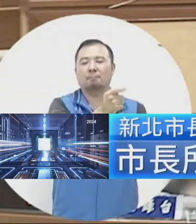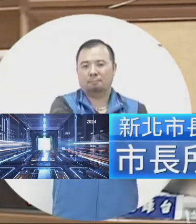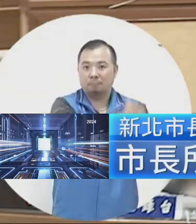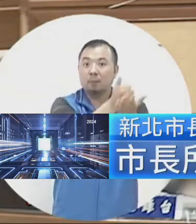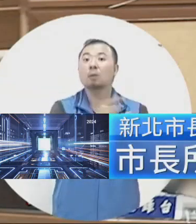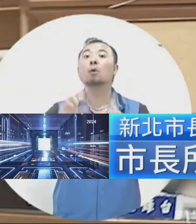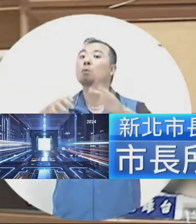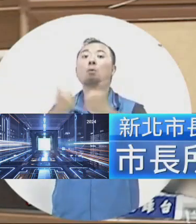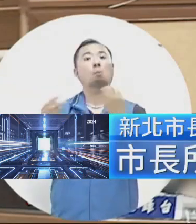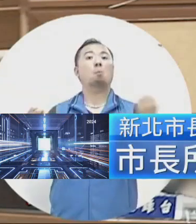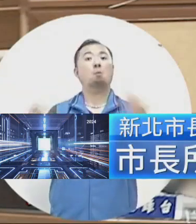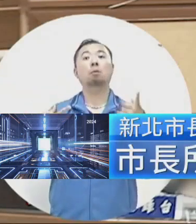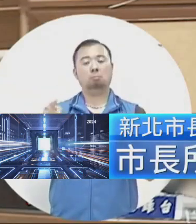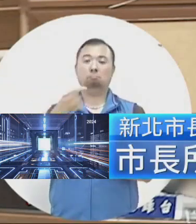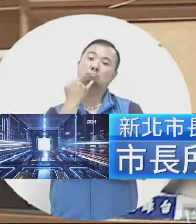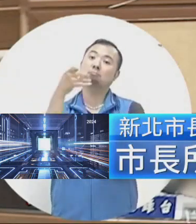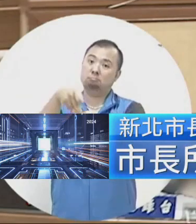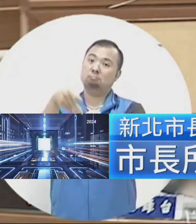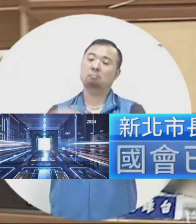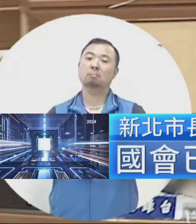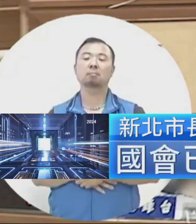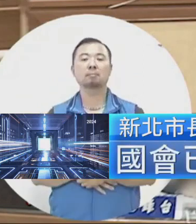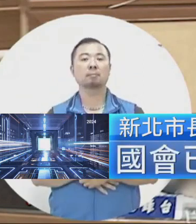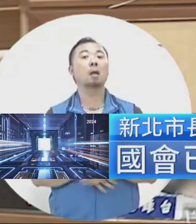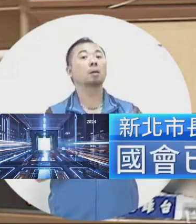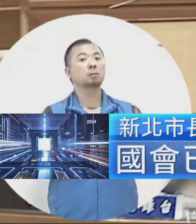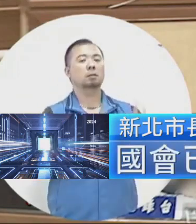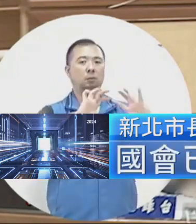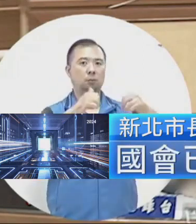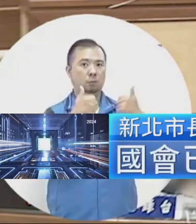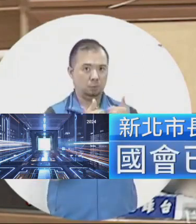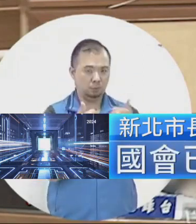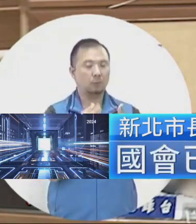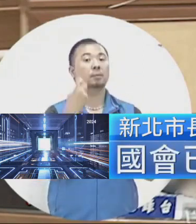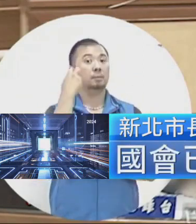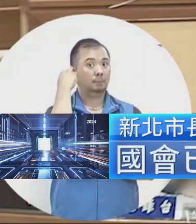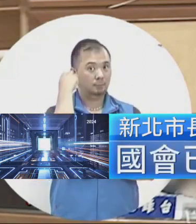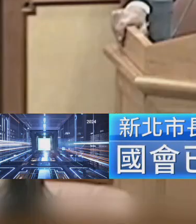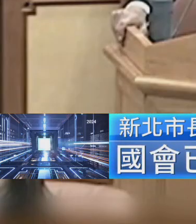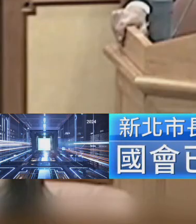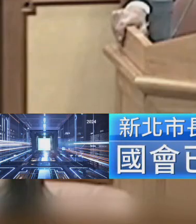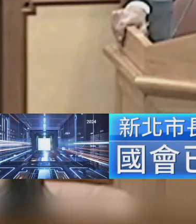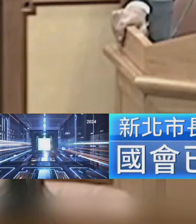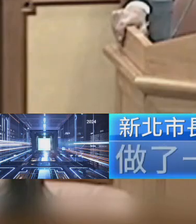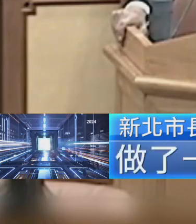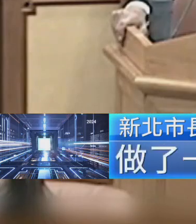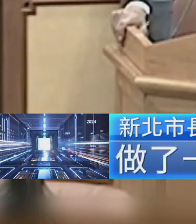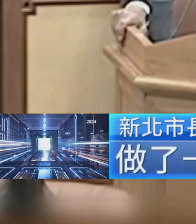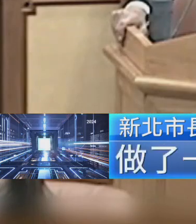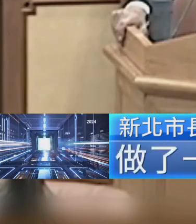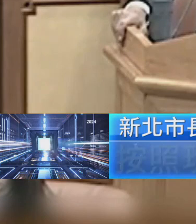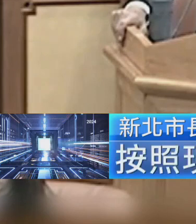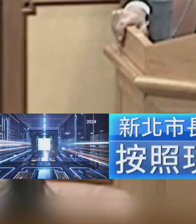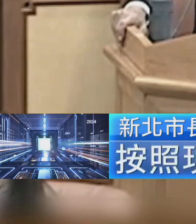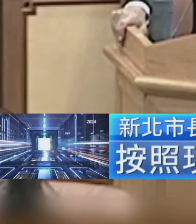问题嘛，可以签啦、 是国会已经有新的国会新的民意做了一个新的决定。按